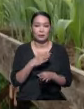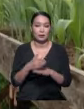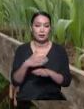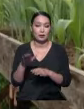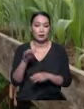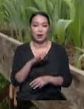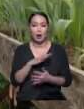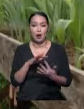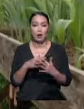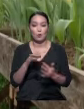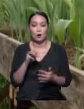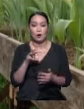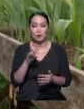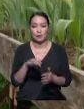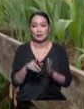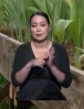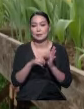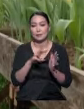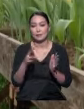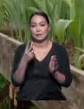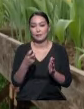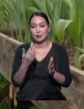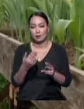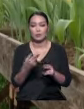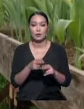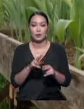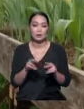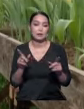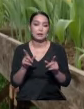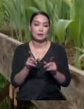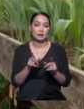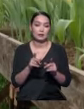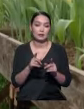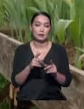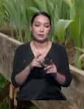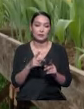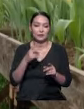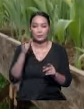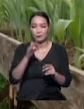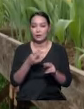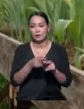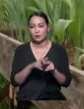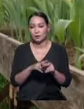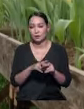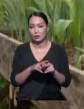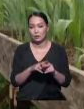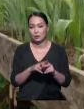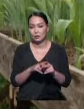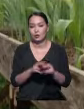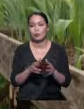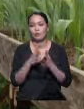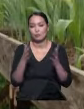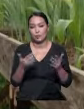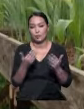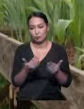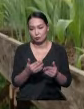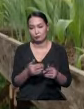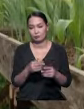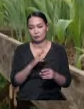«Аманат» 7 200 000, что позволило нам тоже под низкий процент более-менее это дело освоить